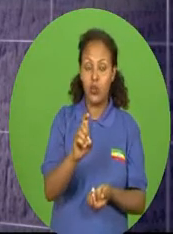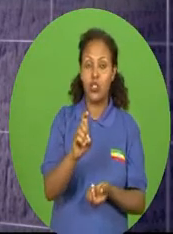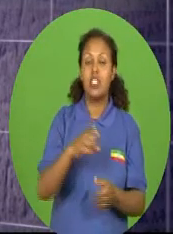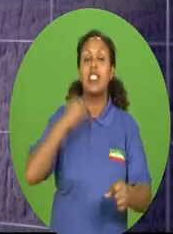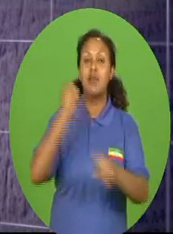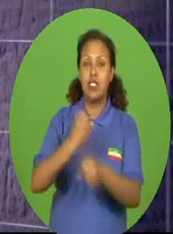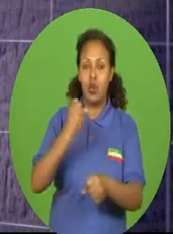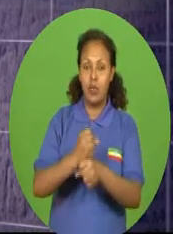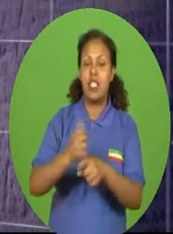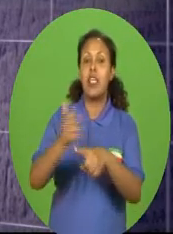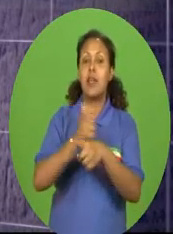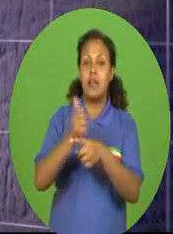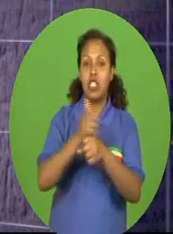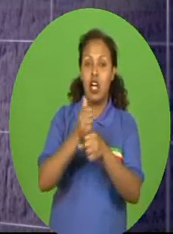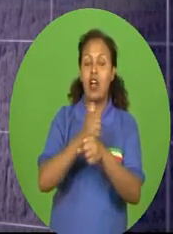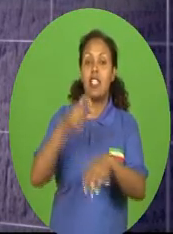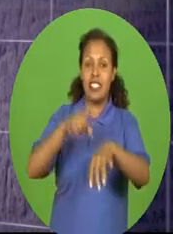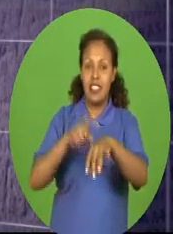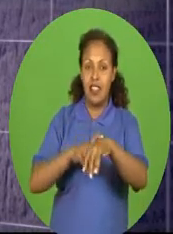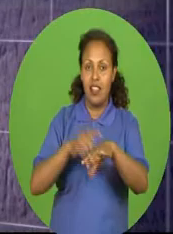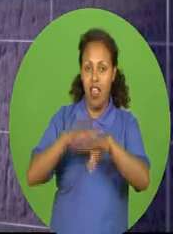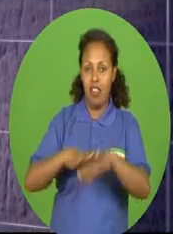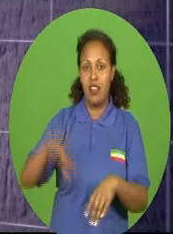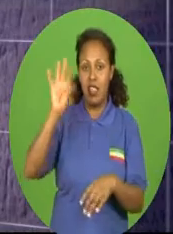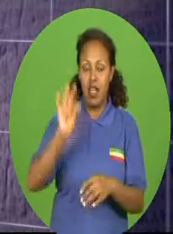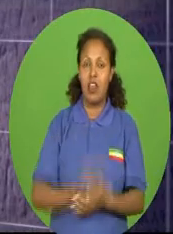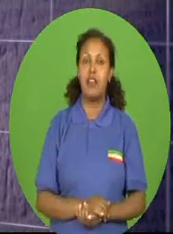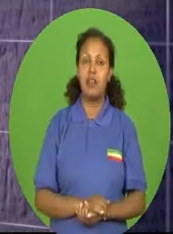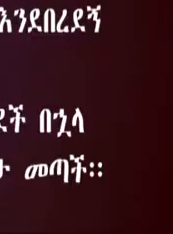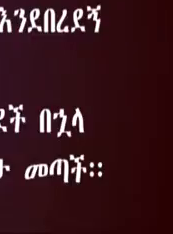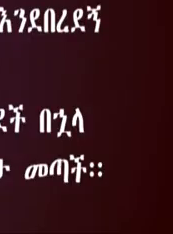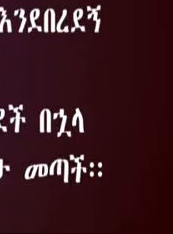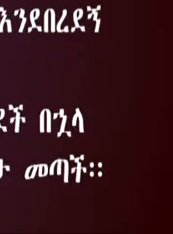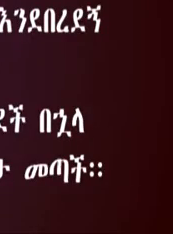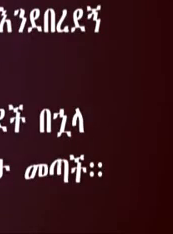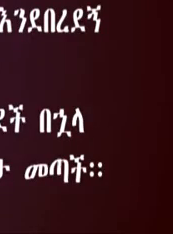የቀረቡላችሁን ጥያቄዎች የምትሰሩበት የመልመጃ ጊዜ ላይ እንገኛለን።